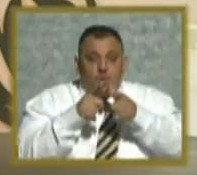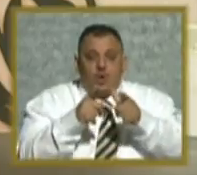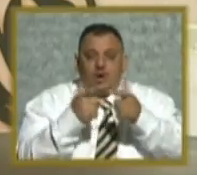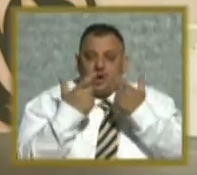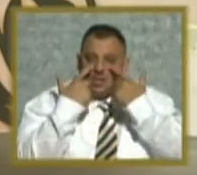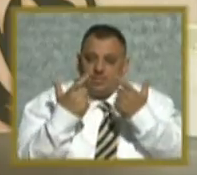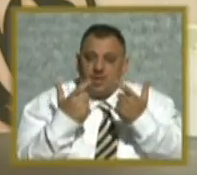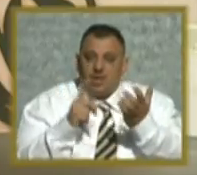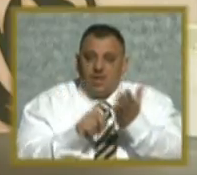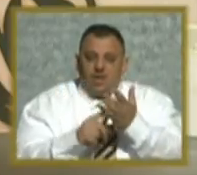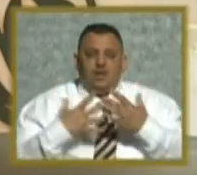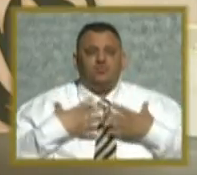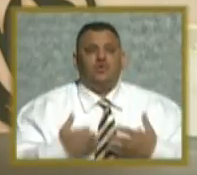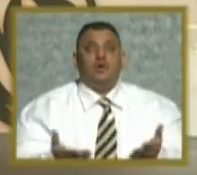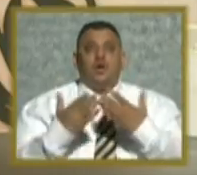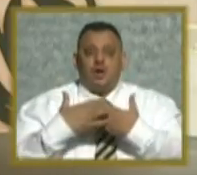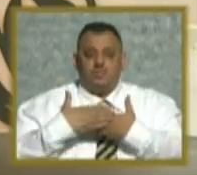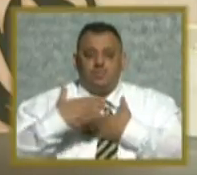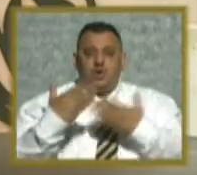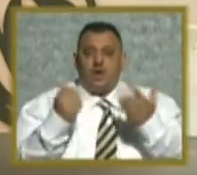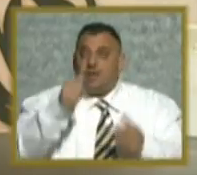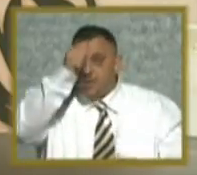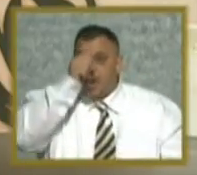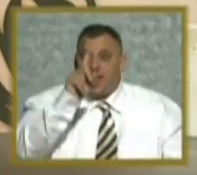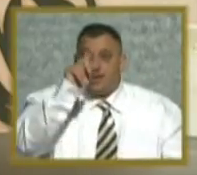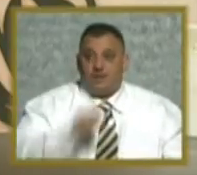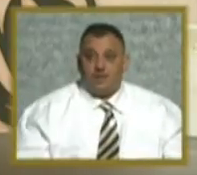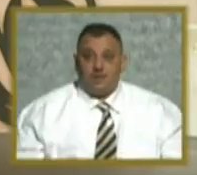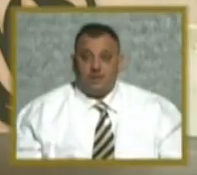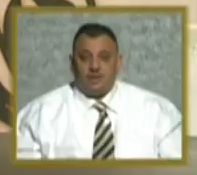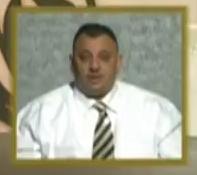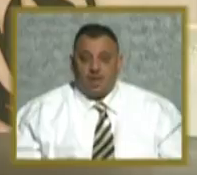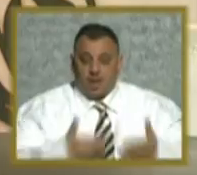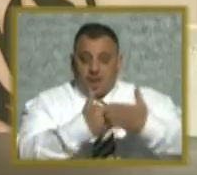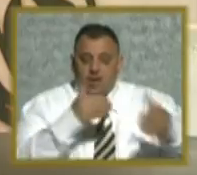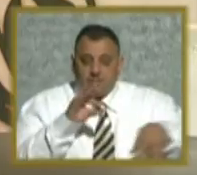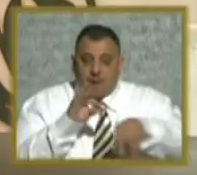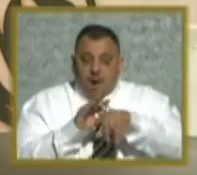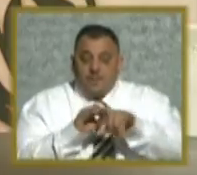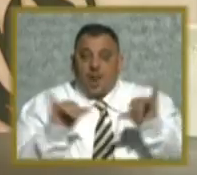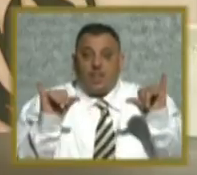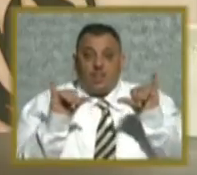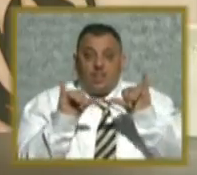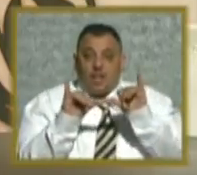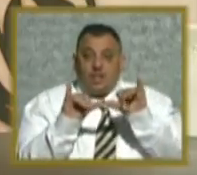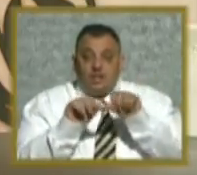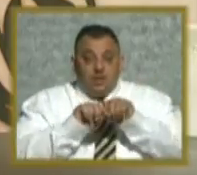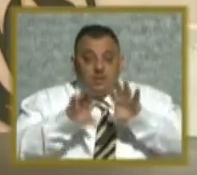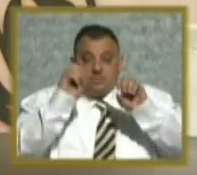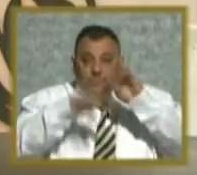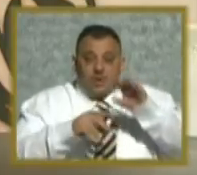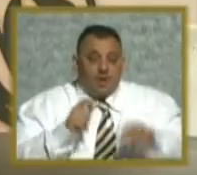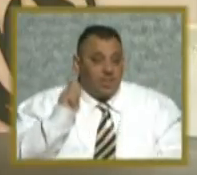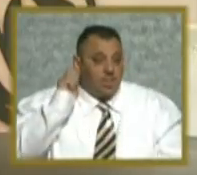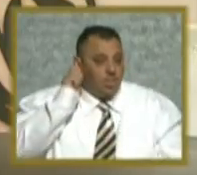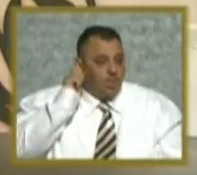نعوذ بالله تعالى من معصيته ومن غضبه. يبتعد الإنسان عن هذا الأمر، ومن وقع فيها يتوب